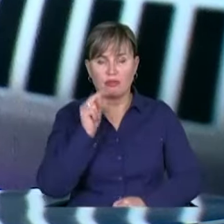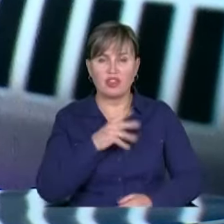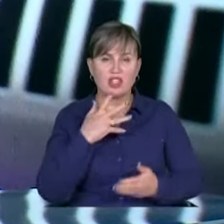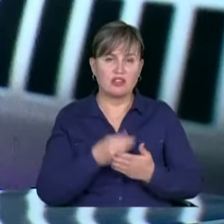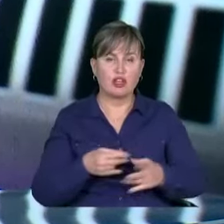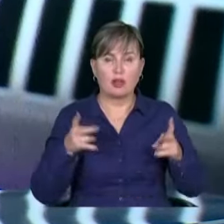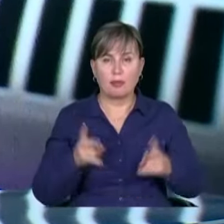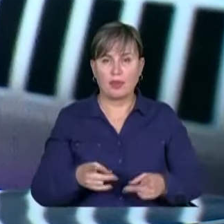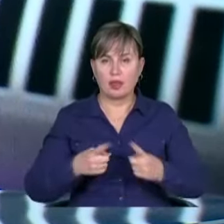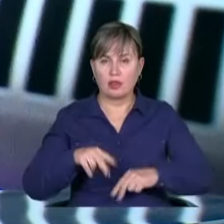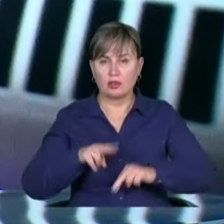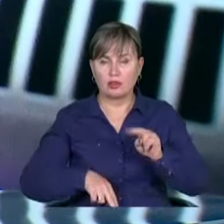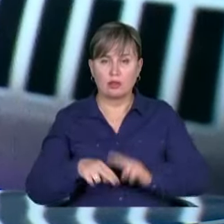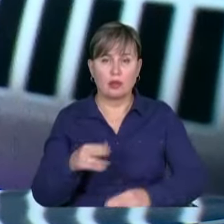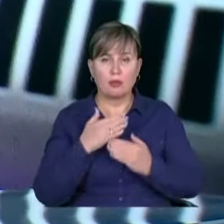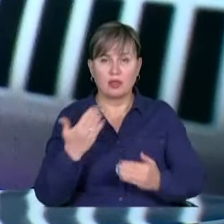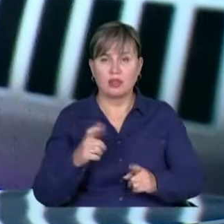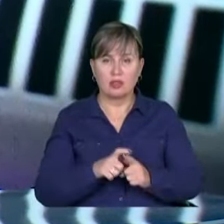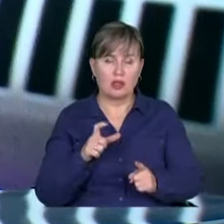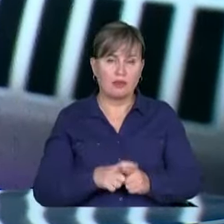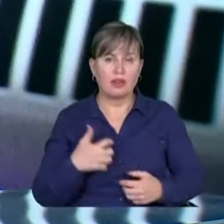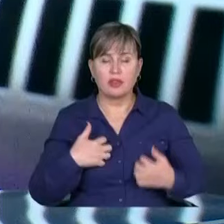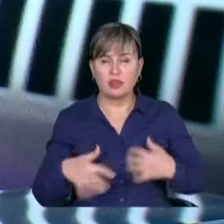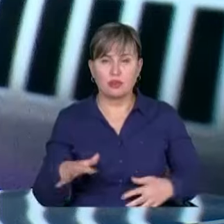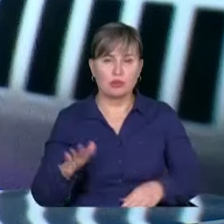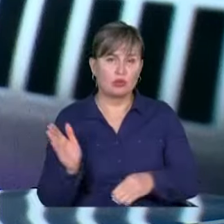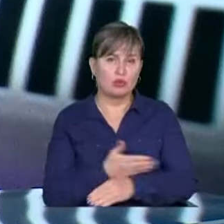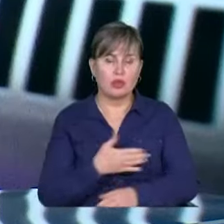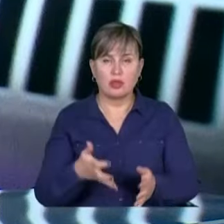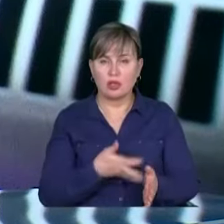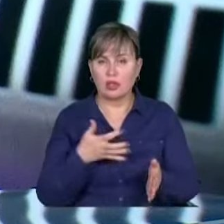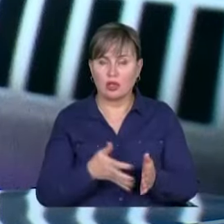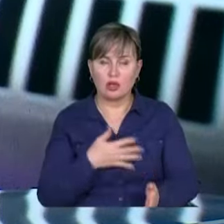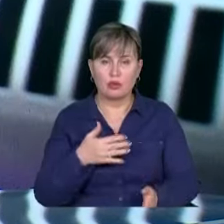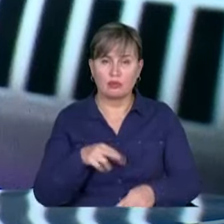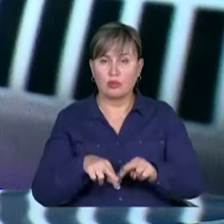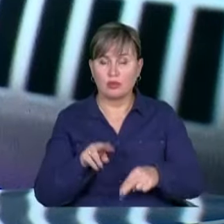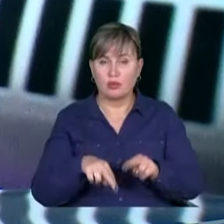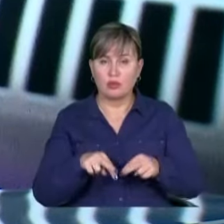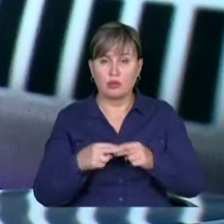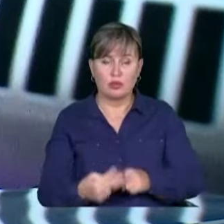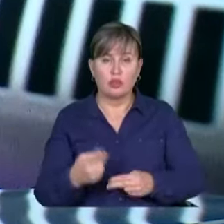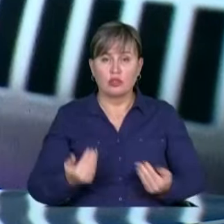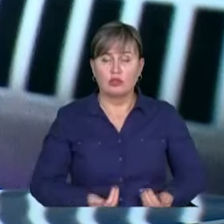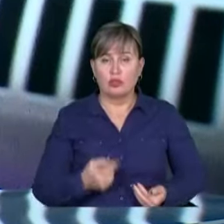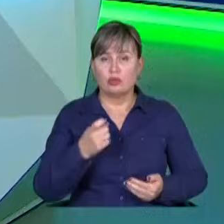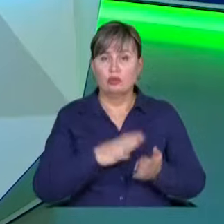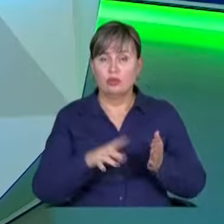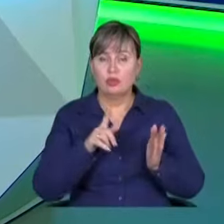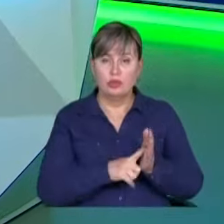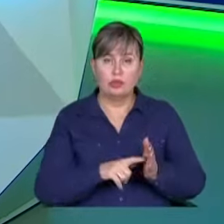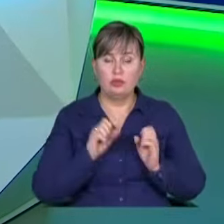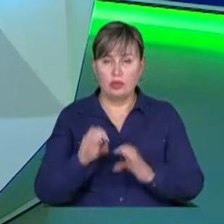бедах подрядчика. Последние, по их словам, не спешат устранять недоработки. Жилой объект, где проживают 192 семьи, сдали